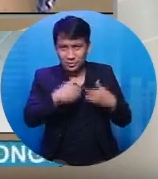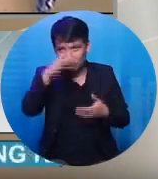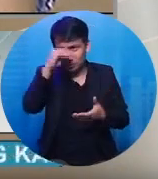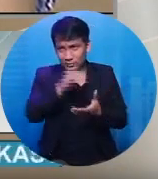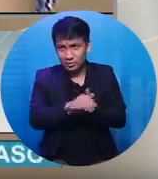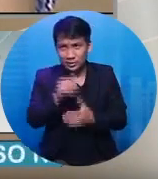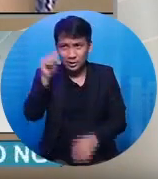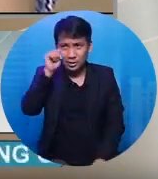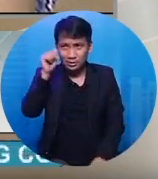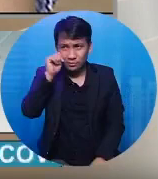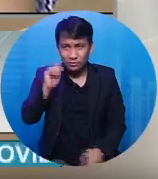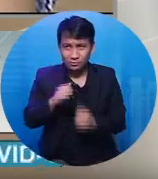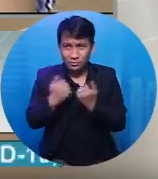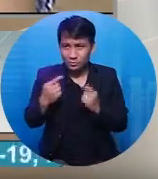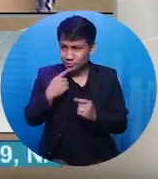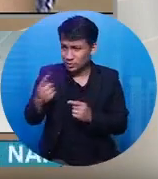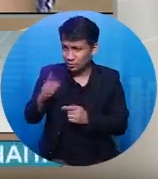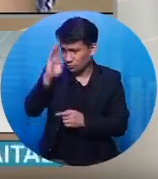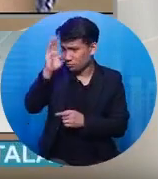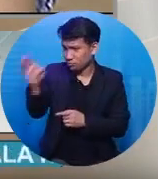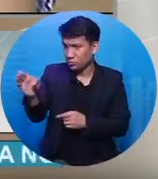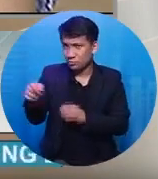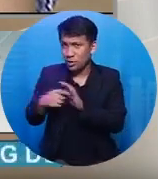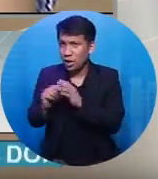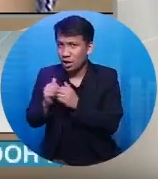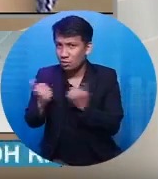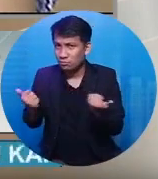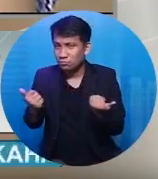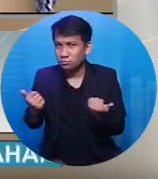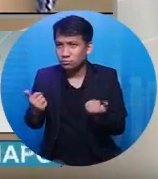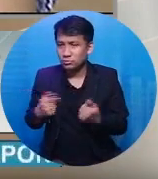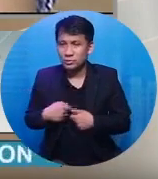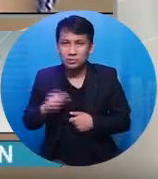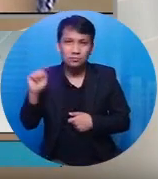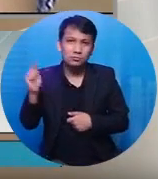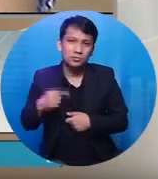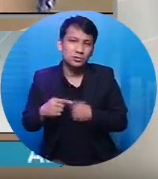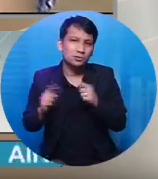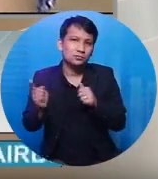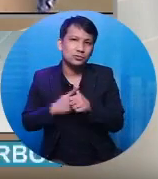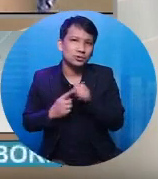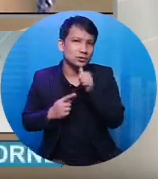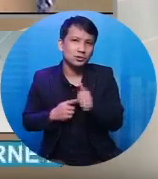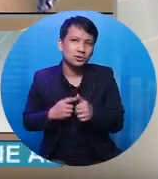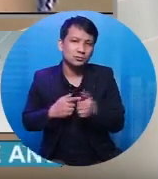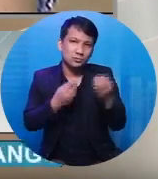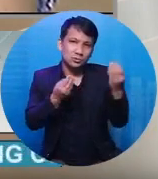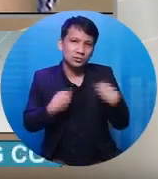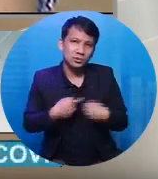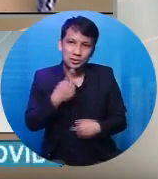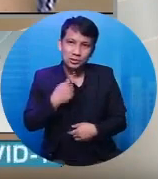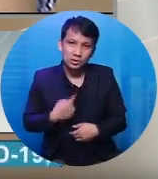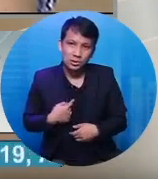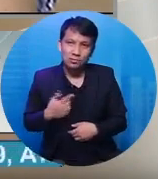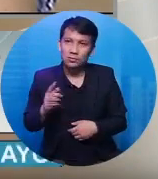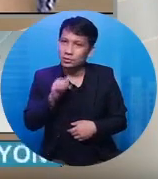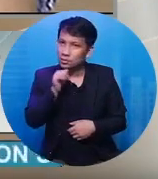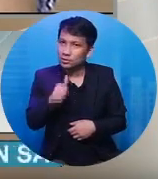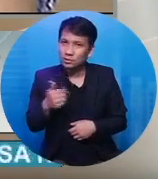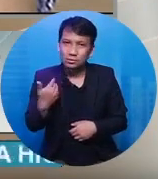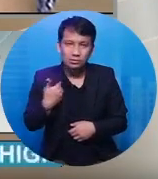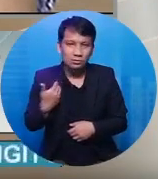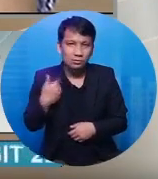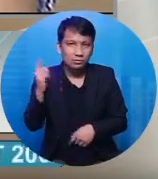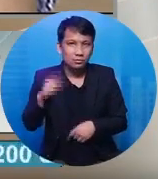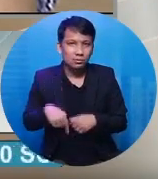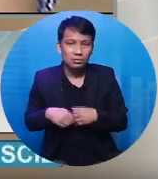Mr. Alhambra nung kumprantahin niyo siya tungkol dito? Una po, hindi niya inamin. Nung talagang gipit na gipit na po siya